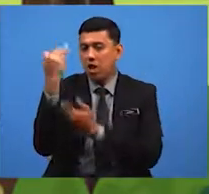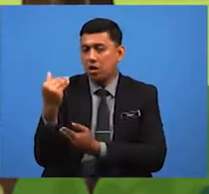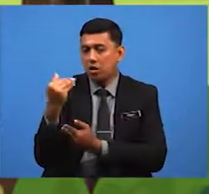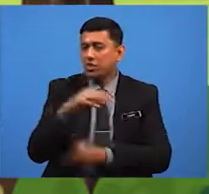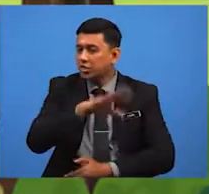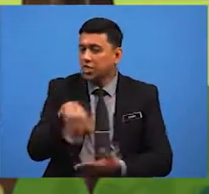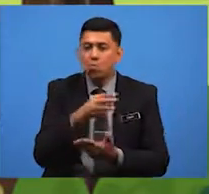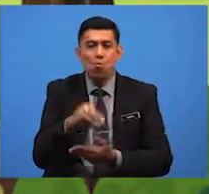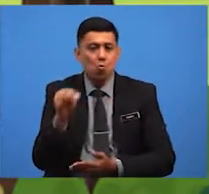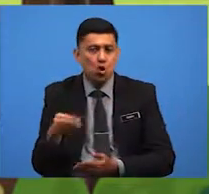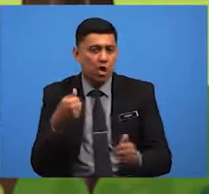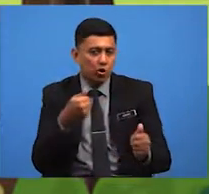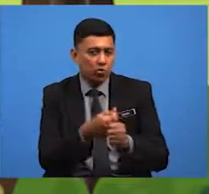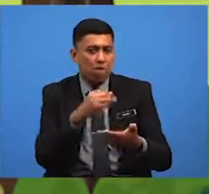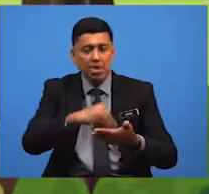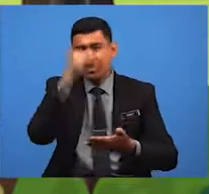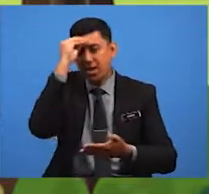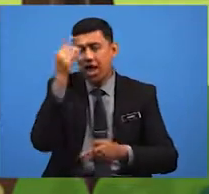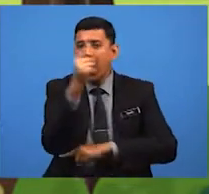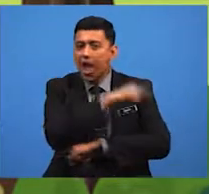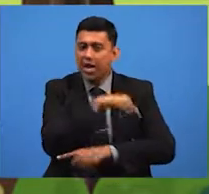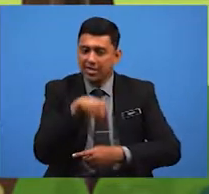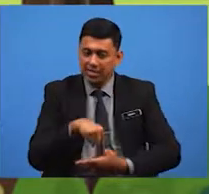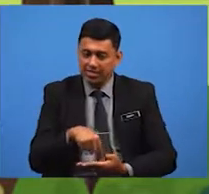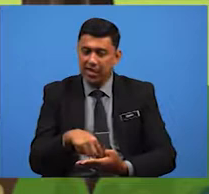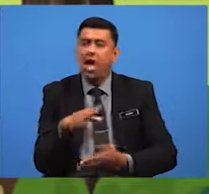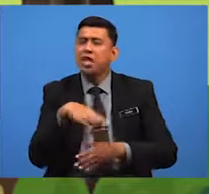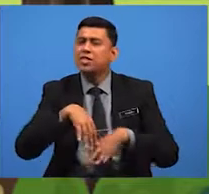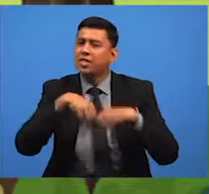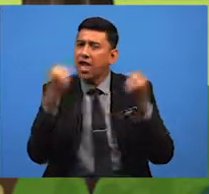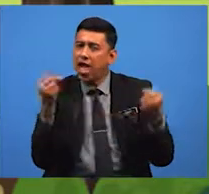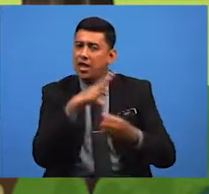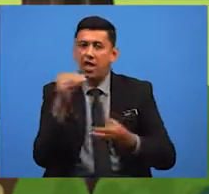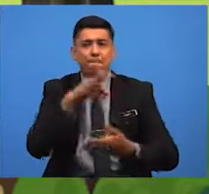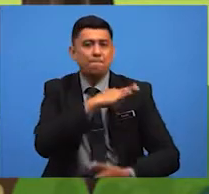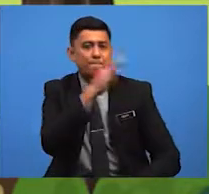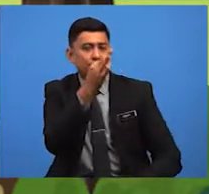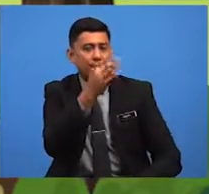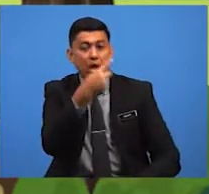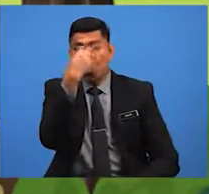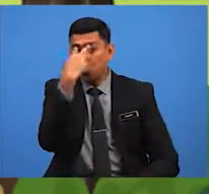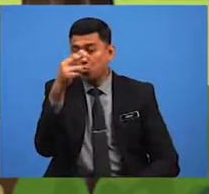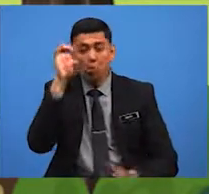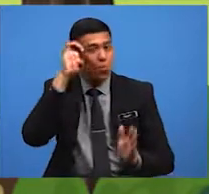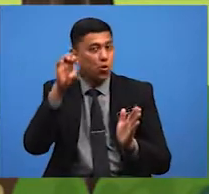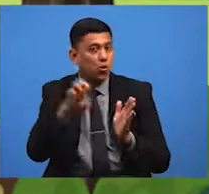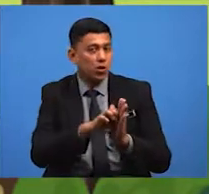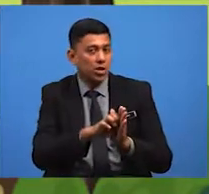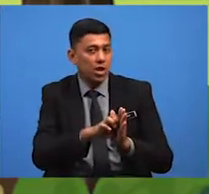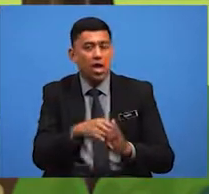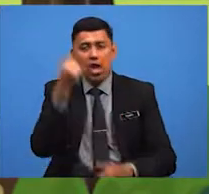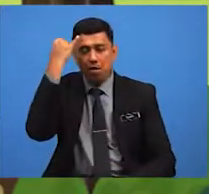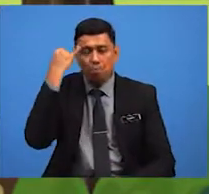mengikuti pelajaran pada hari ini sihat dan bersemangat untuk meneroka ilmu bersama-sama